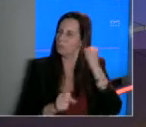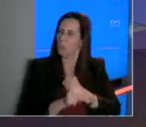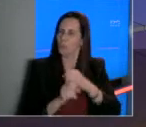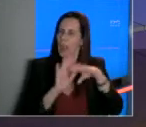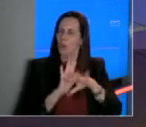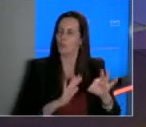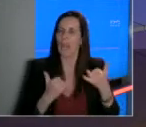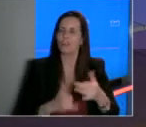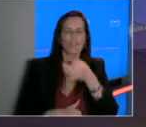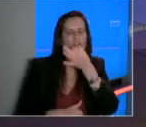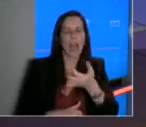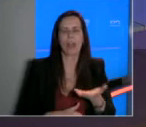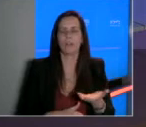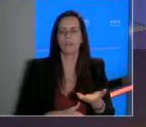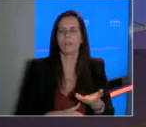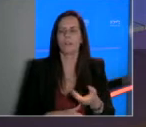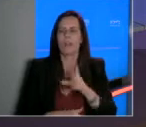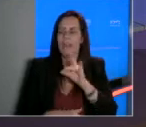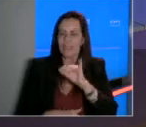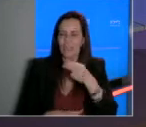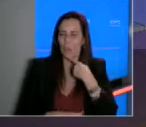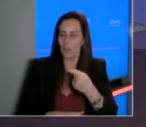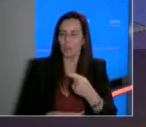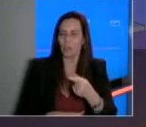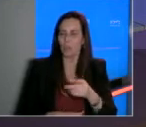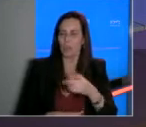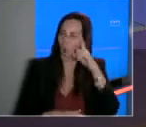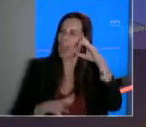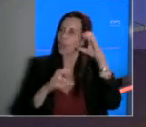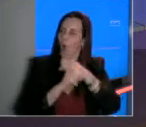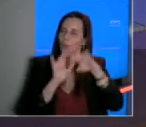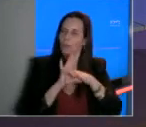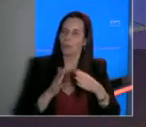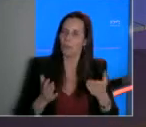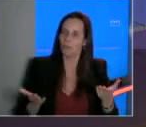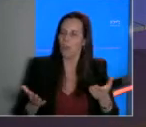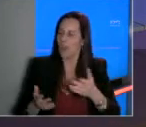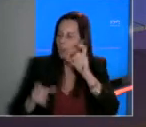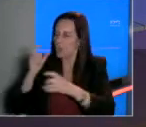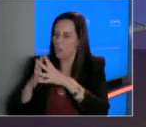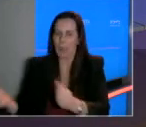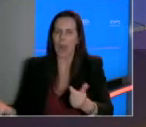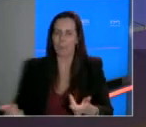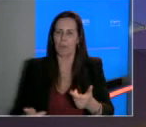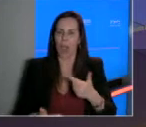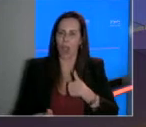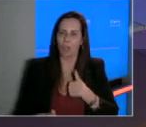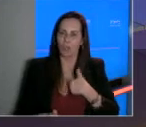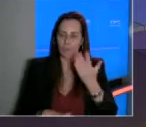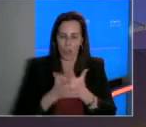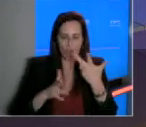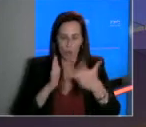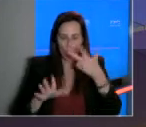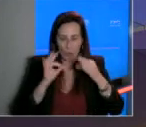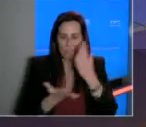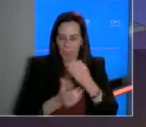שלהם. ועכשיו עולה השאלה, כי דינה מצד אחד אומרת, תראו, אתם עומדים על העקרונות שלכם, העם נמק. מצד שני, את יודעת, אנחנו לשלוש מערכות